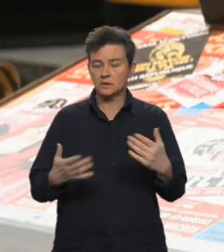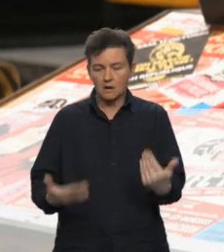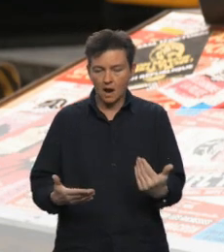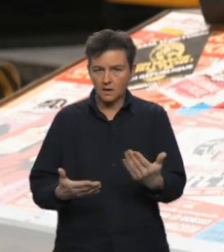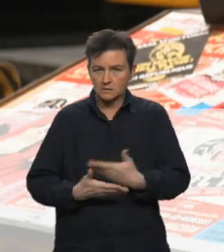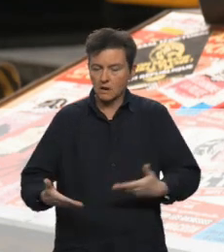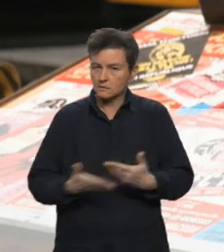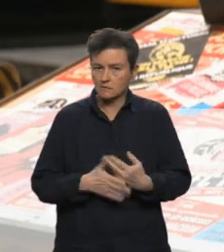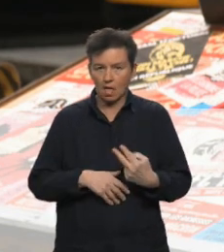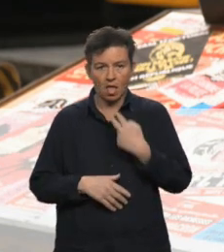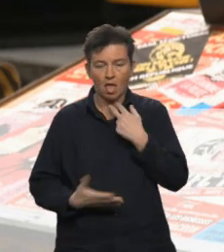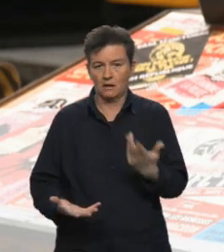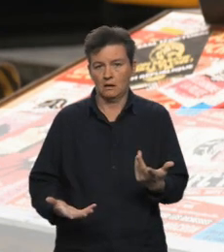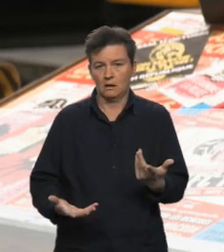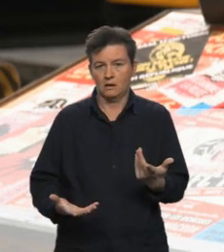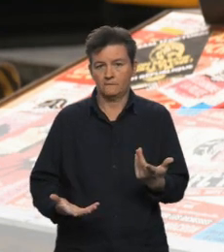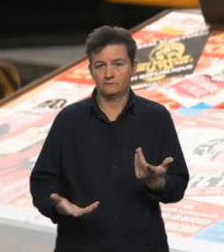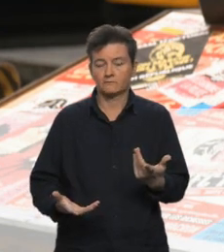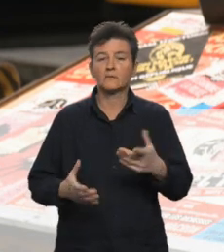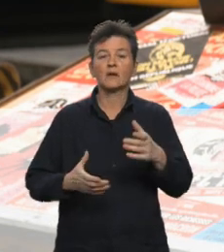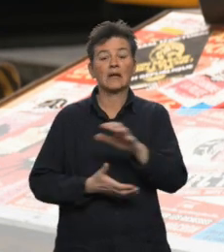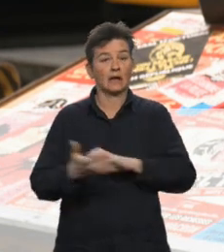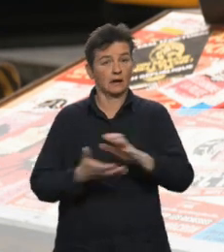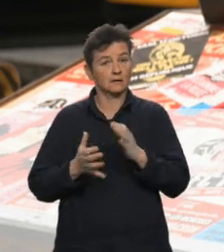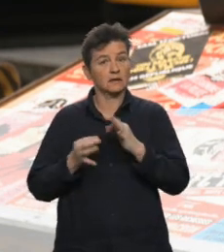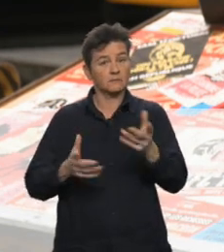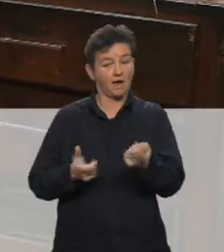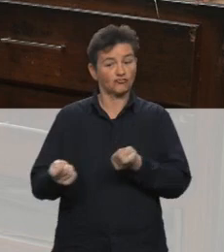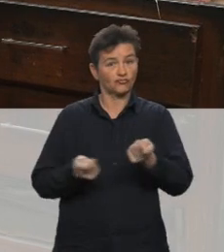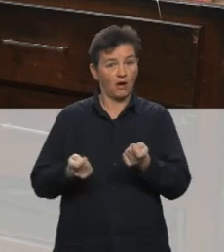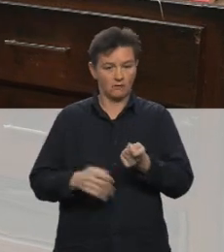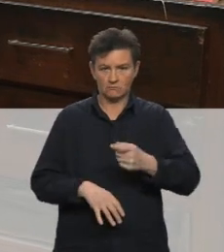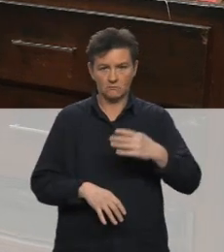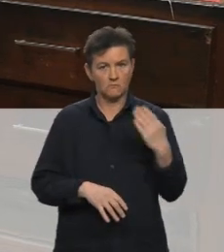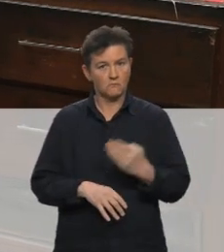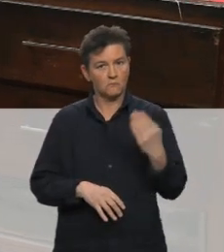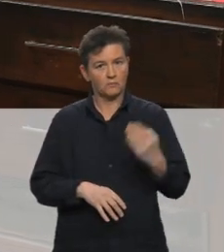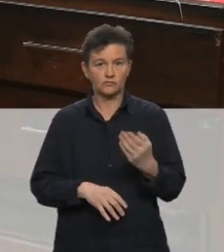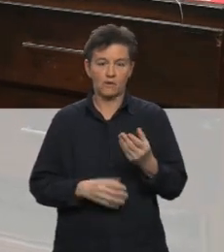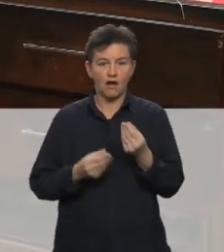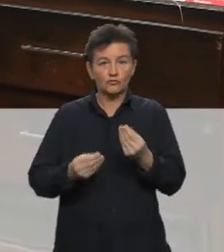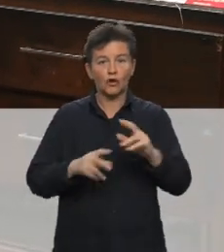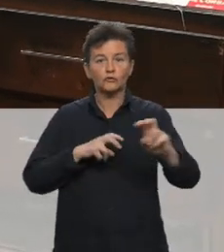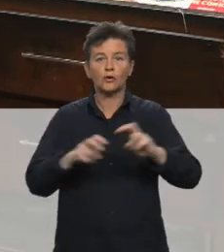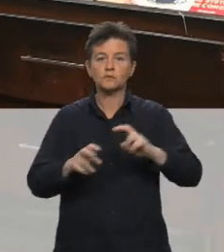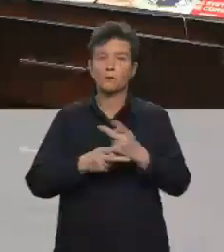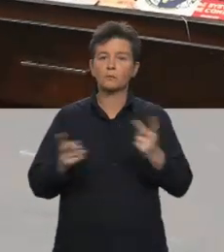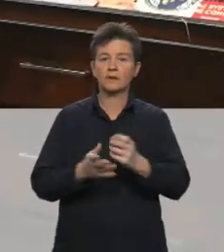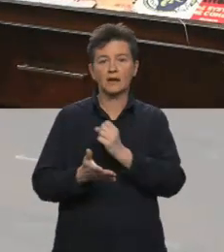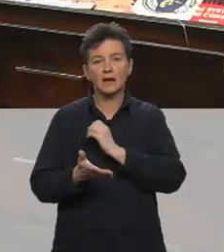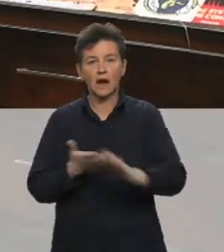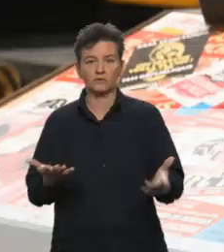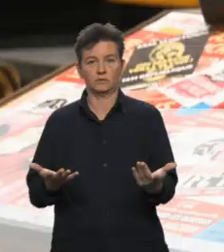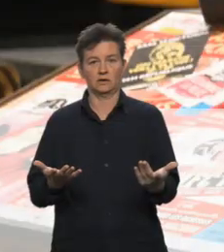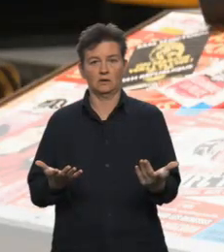publics sont en difficulté. Pour faire face à la crise climatique, nous avons besoin de rendre les transports publics